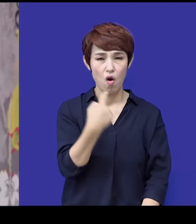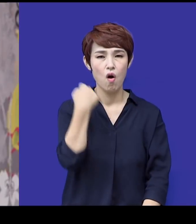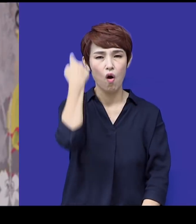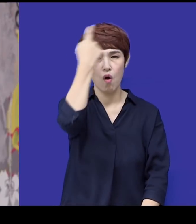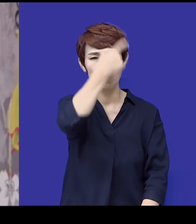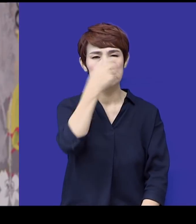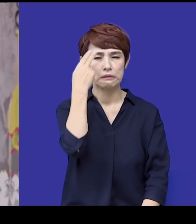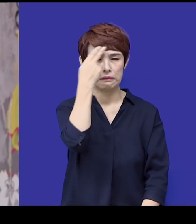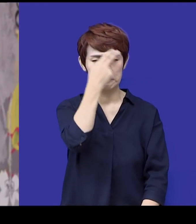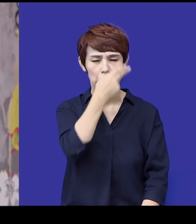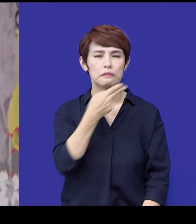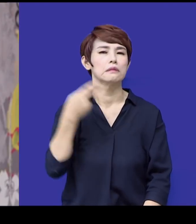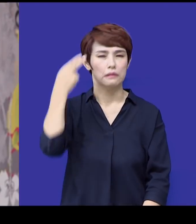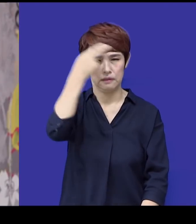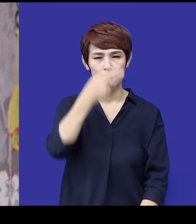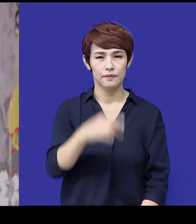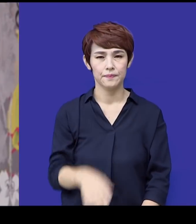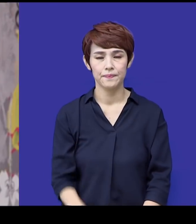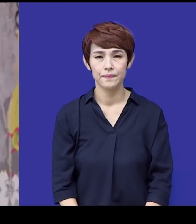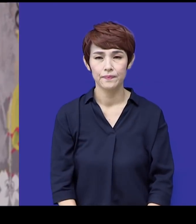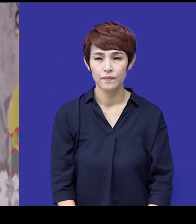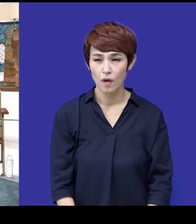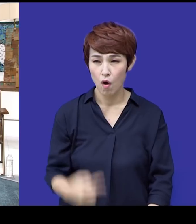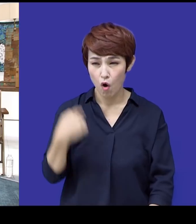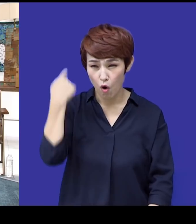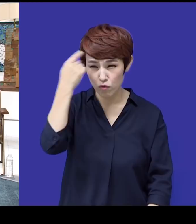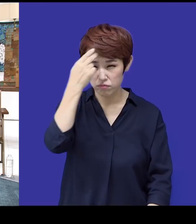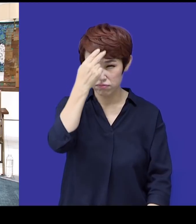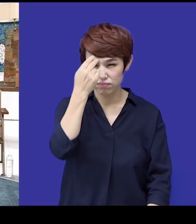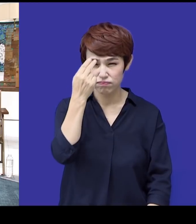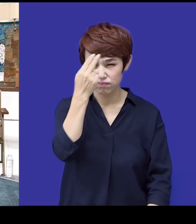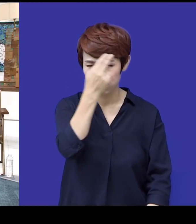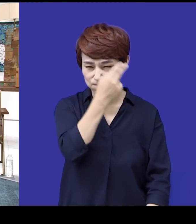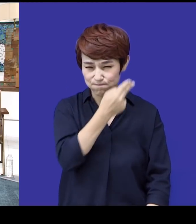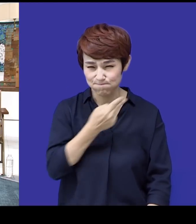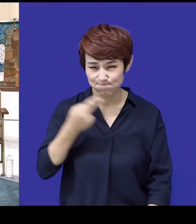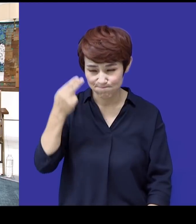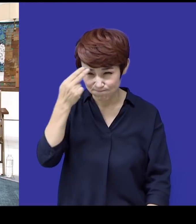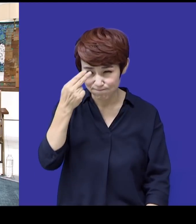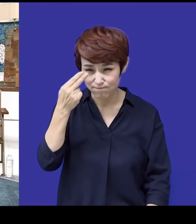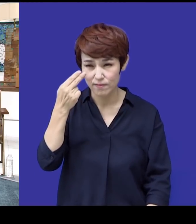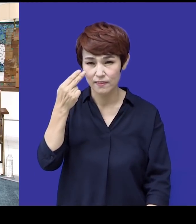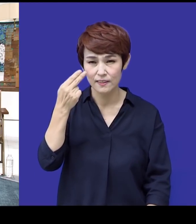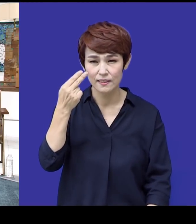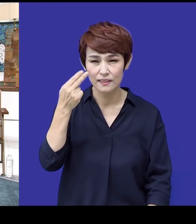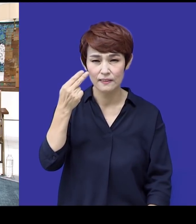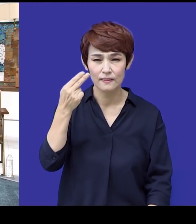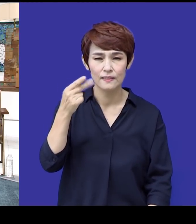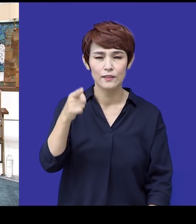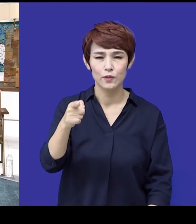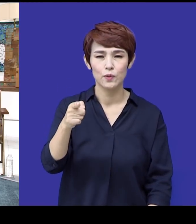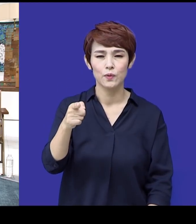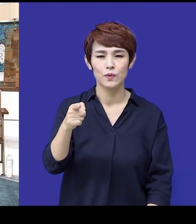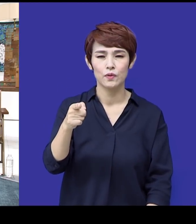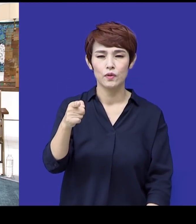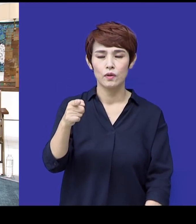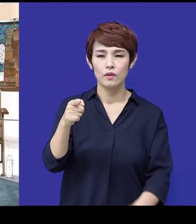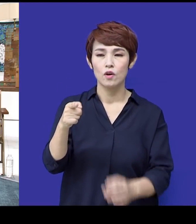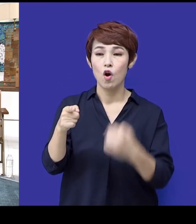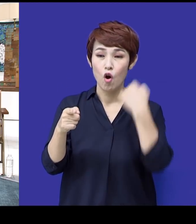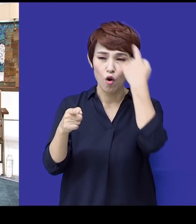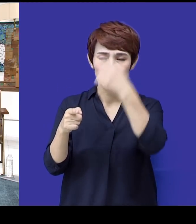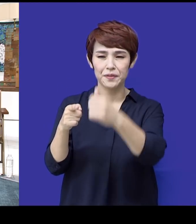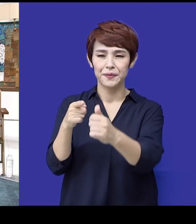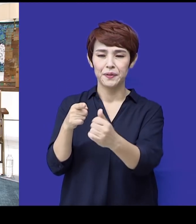이제 그 얼굴도 그 좀 자꾸 신경 쓰인다 해서 이제 그 레이저로 또 해서 없애주고